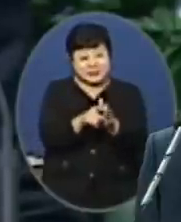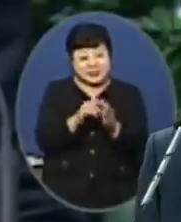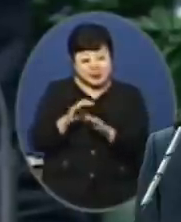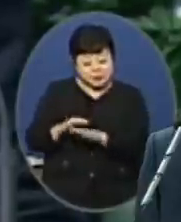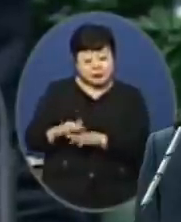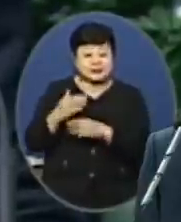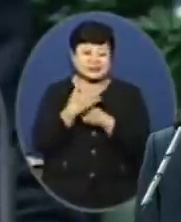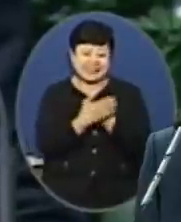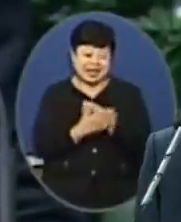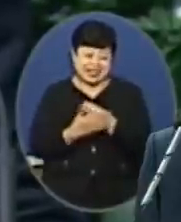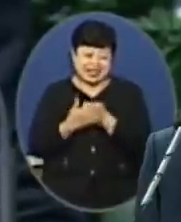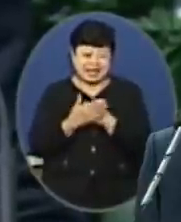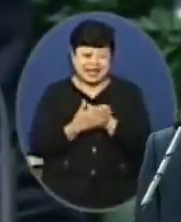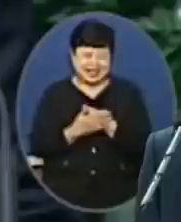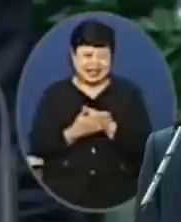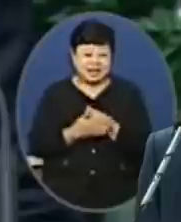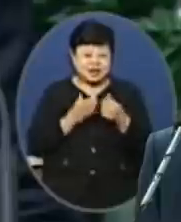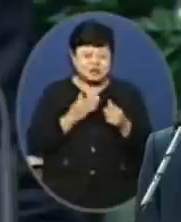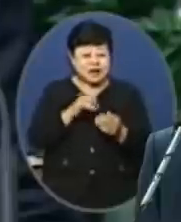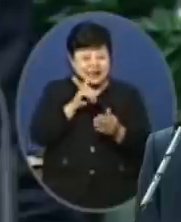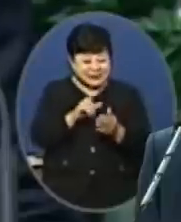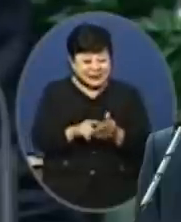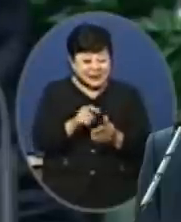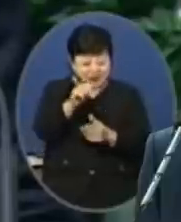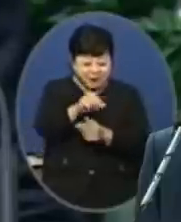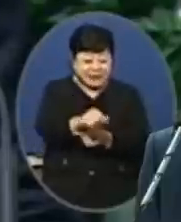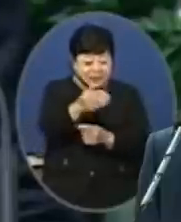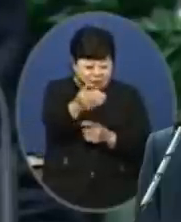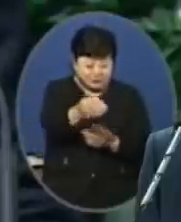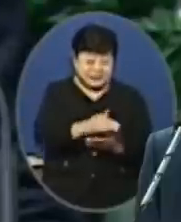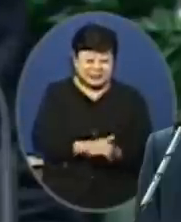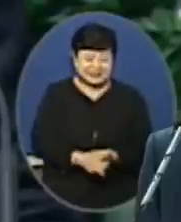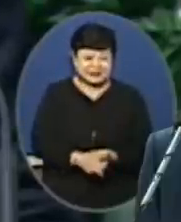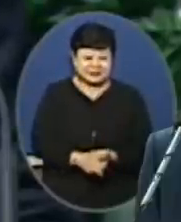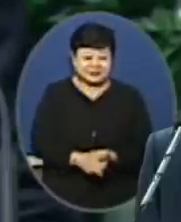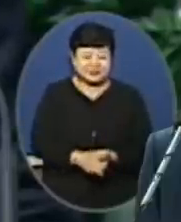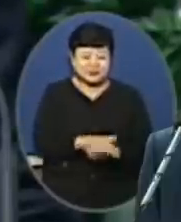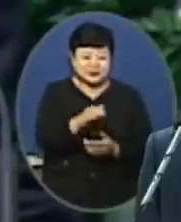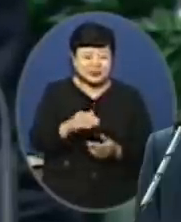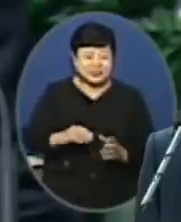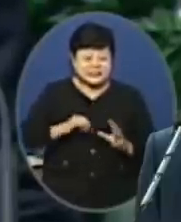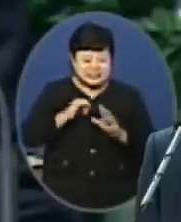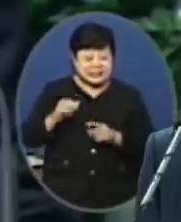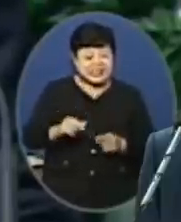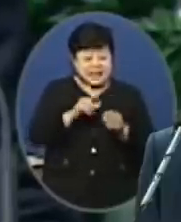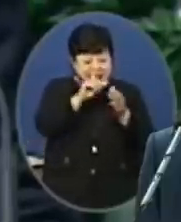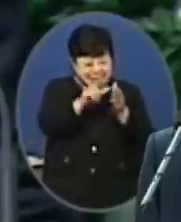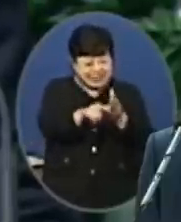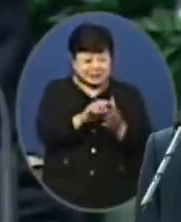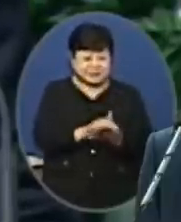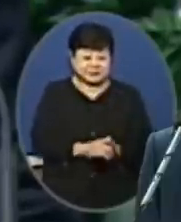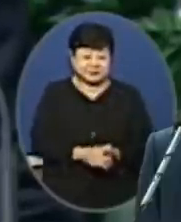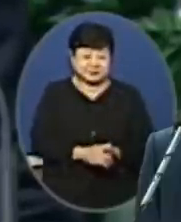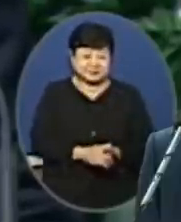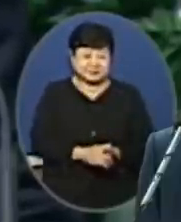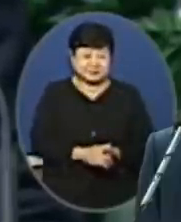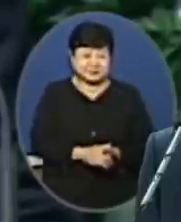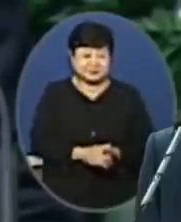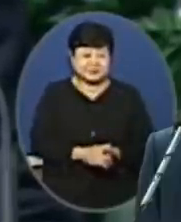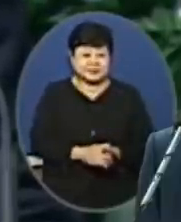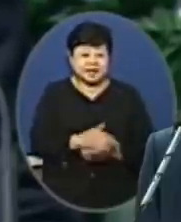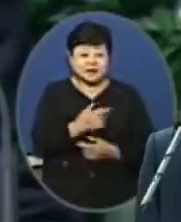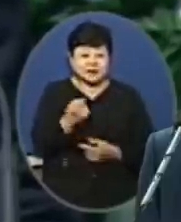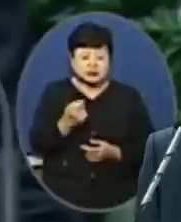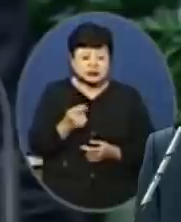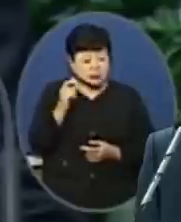예비한 은혜를 구할 때 허락해 주시는 것입니다. 우리가 이 세상에 살면 적고 큰